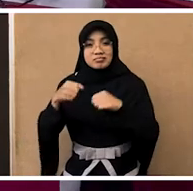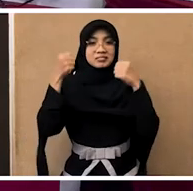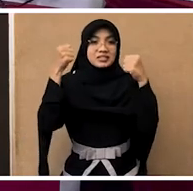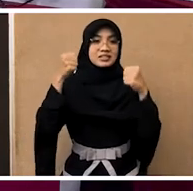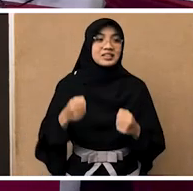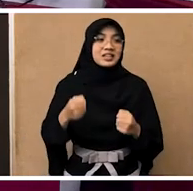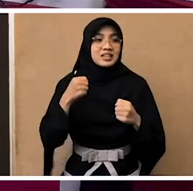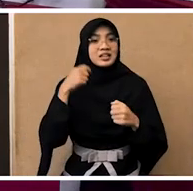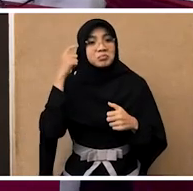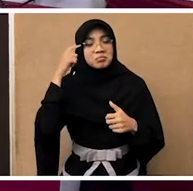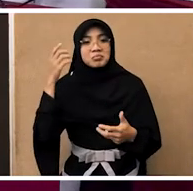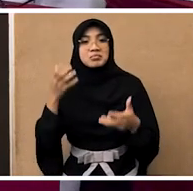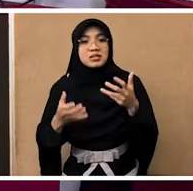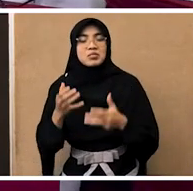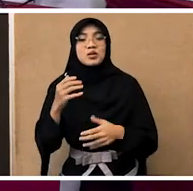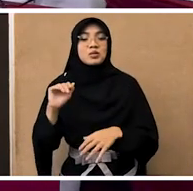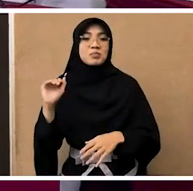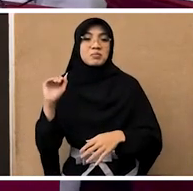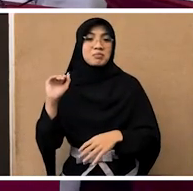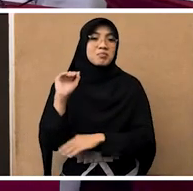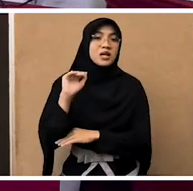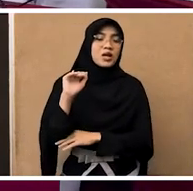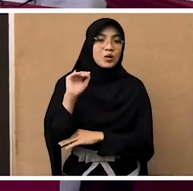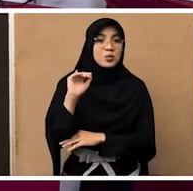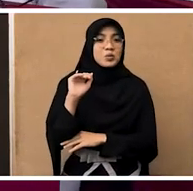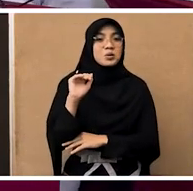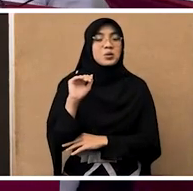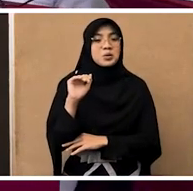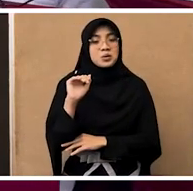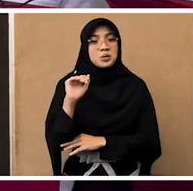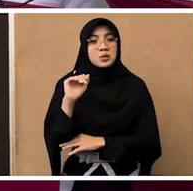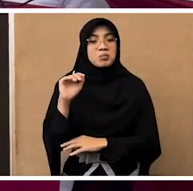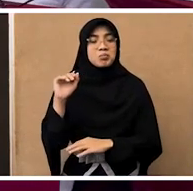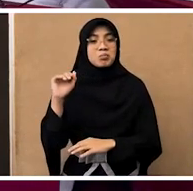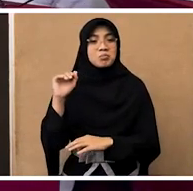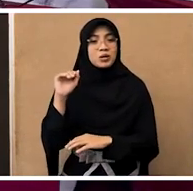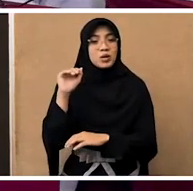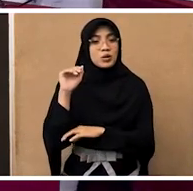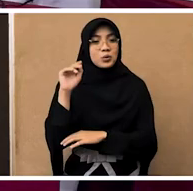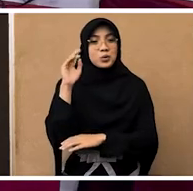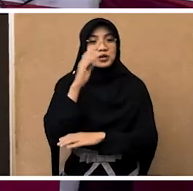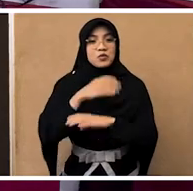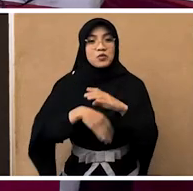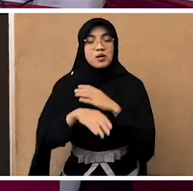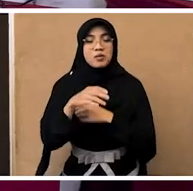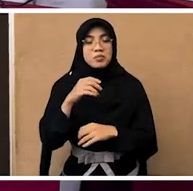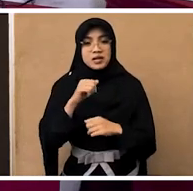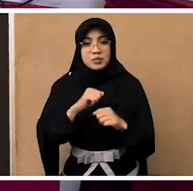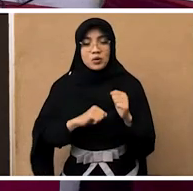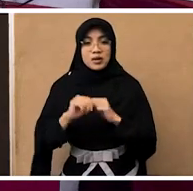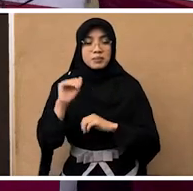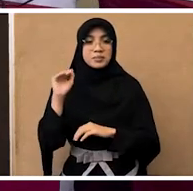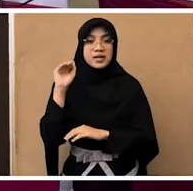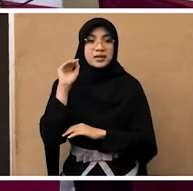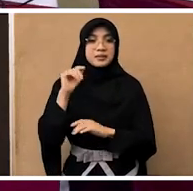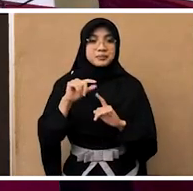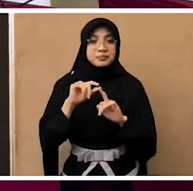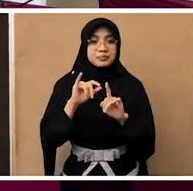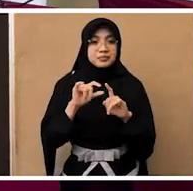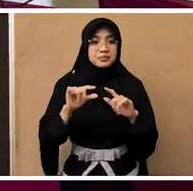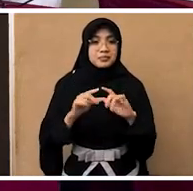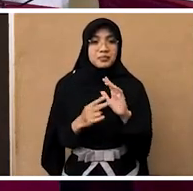pertimbangkan untuk pelaku tindak pelaku difabel yang melakukan tindak pidana silahkan